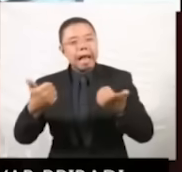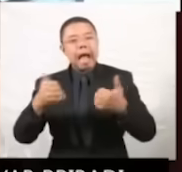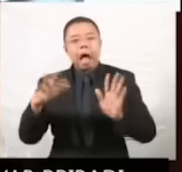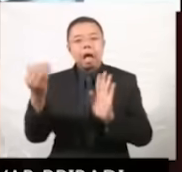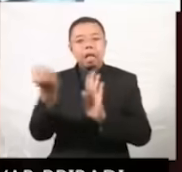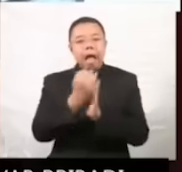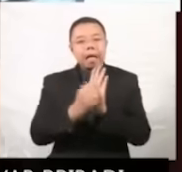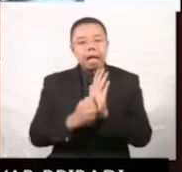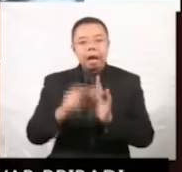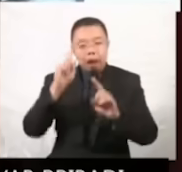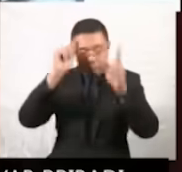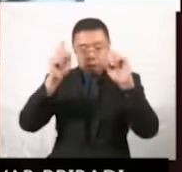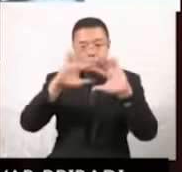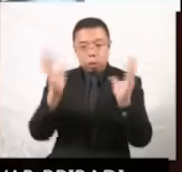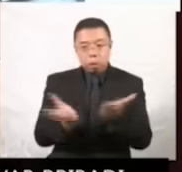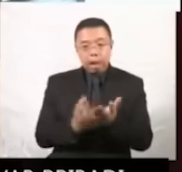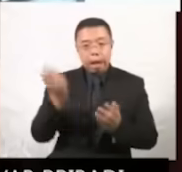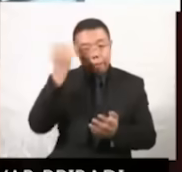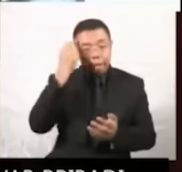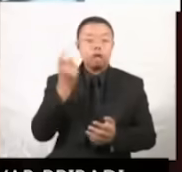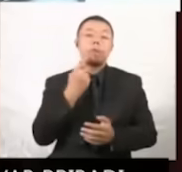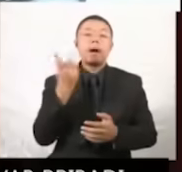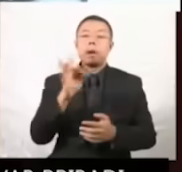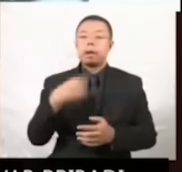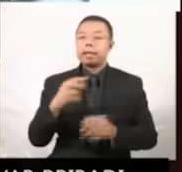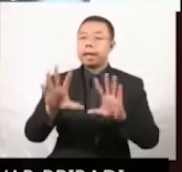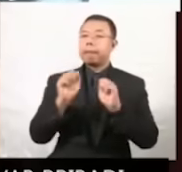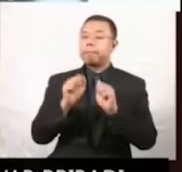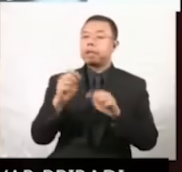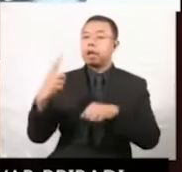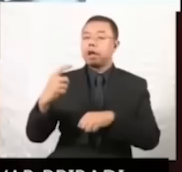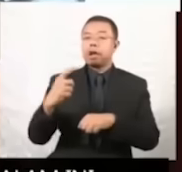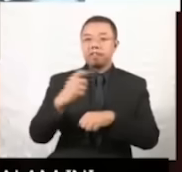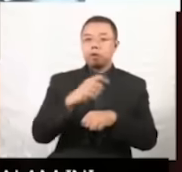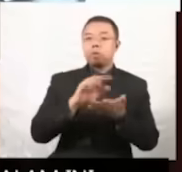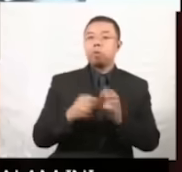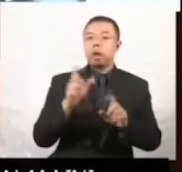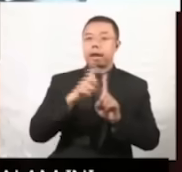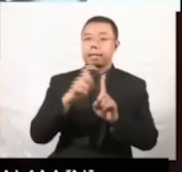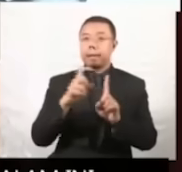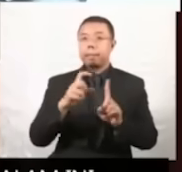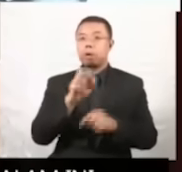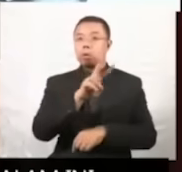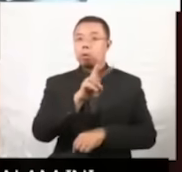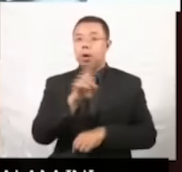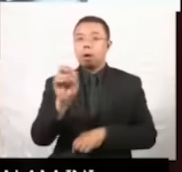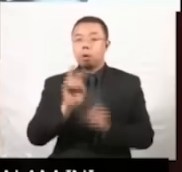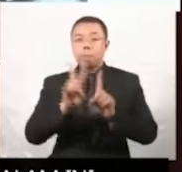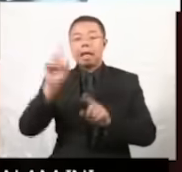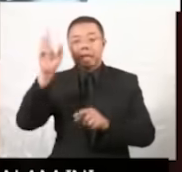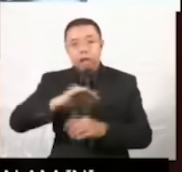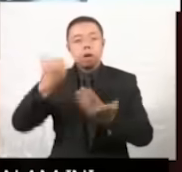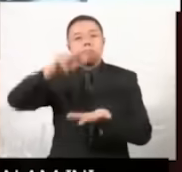agenda politik global bayangkan baru ditemukan virusnya bulan Desember 12 hari kemudian sudah